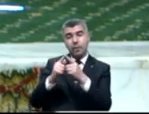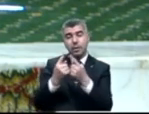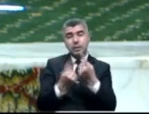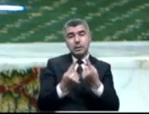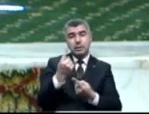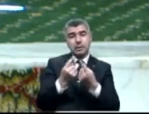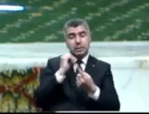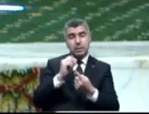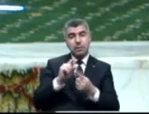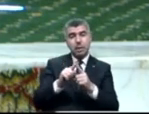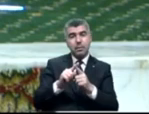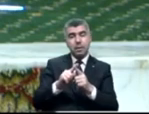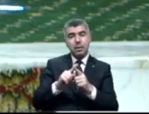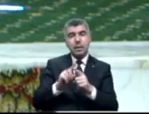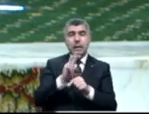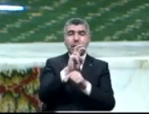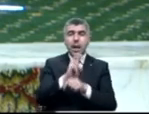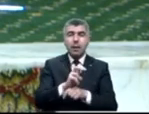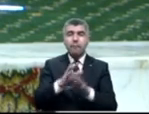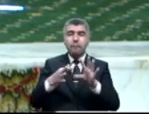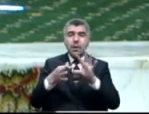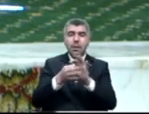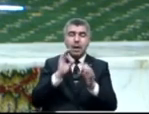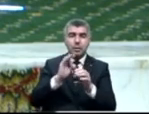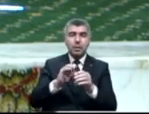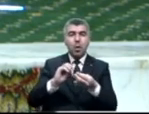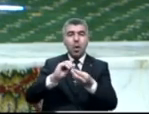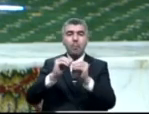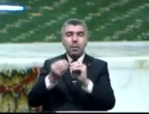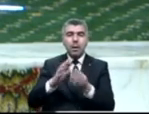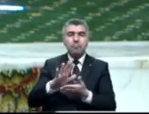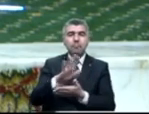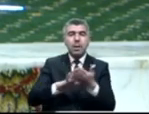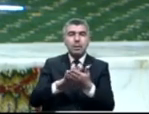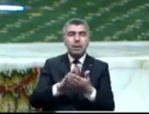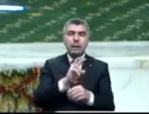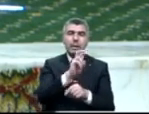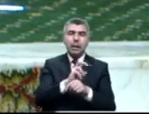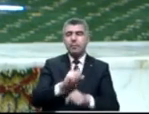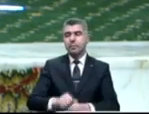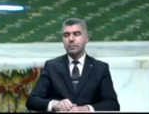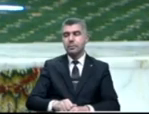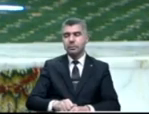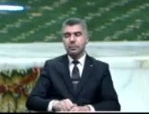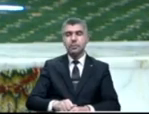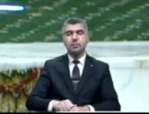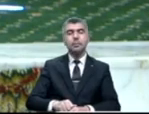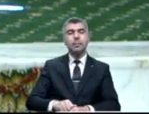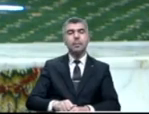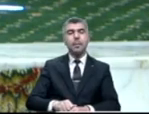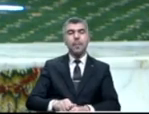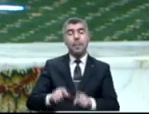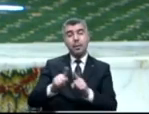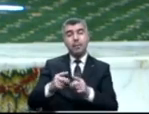تقتضي تنويع التمويل البنكي ومعالجة مشاكل المديونية مع القرض الفلاحي. التشريع